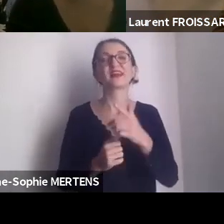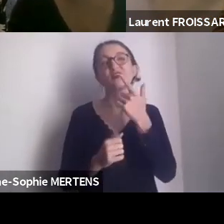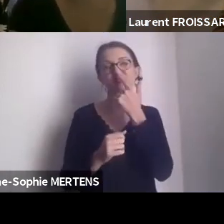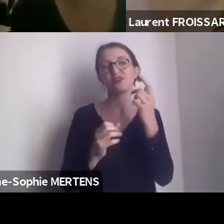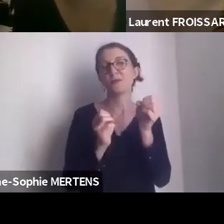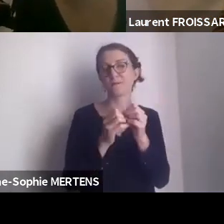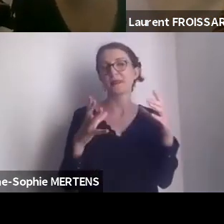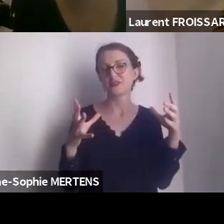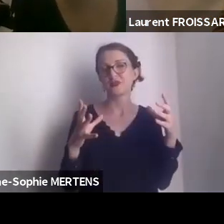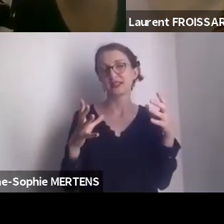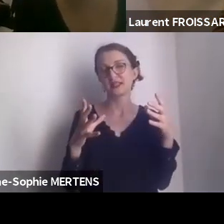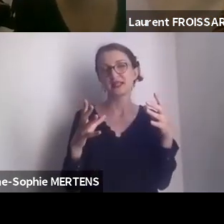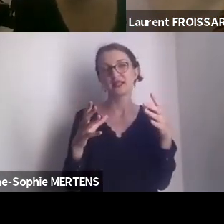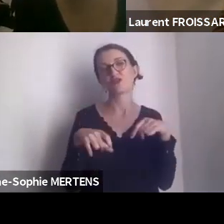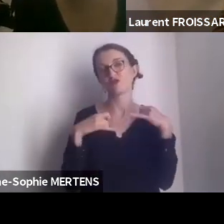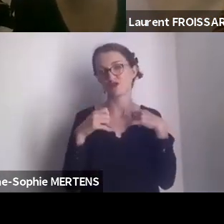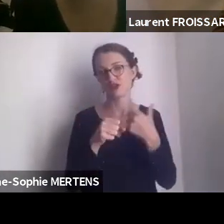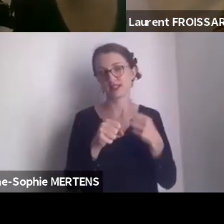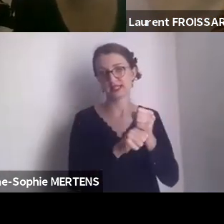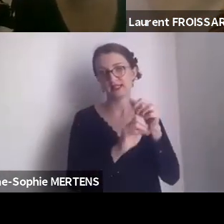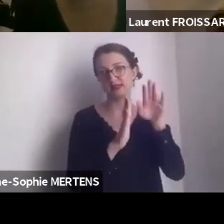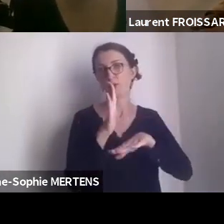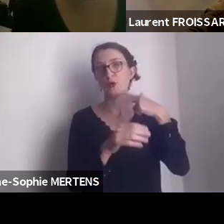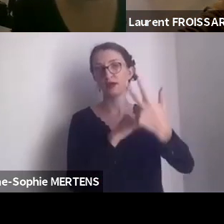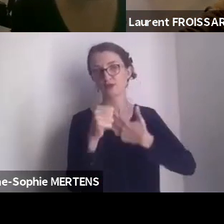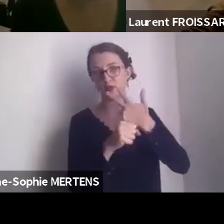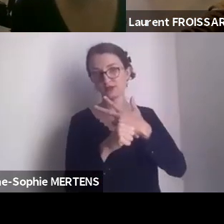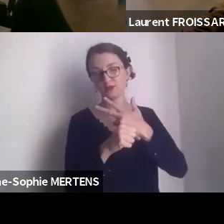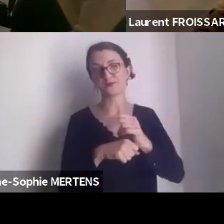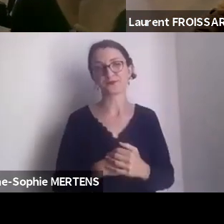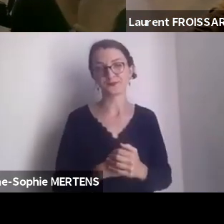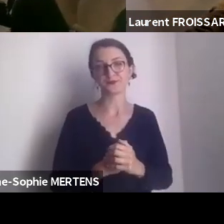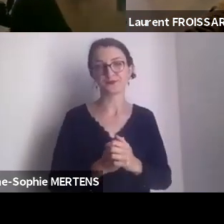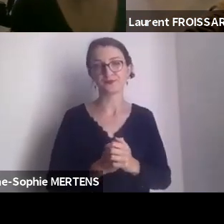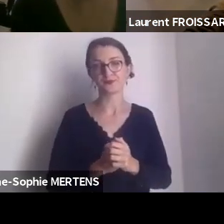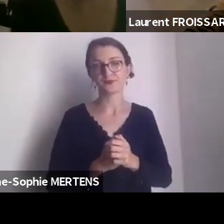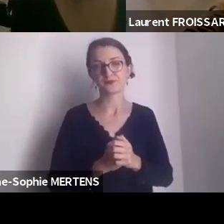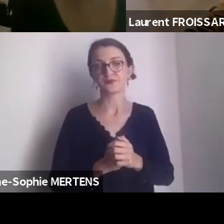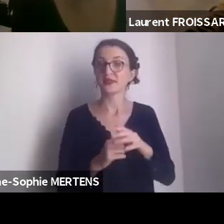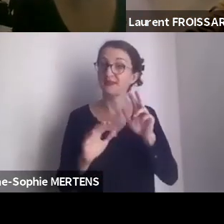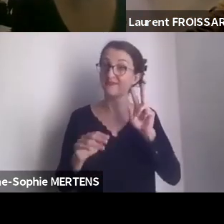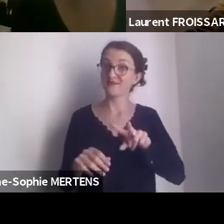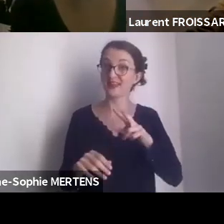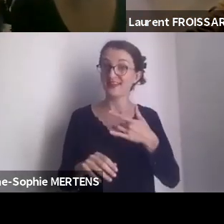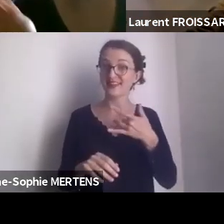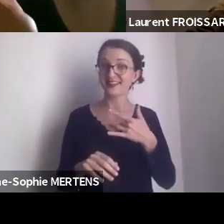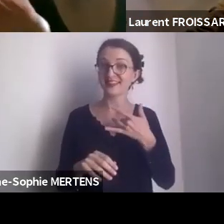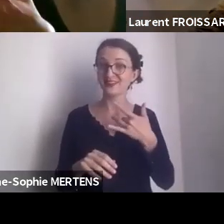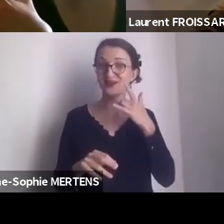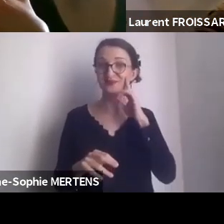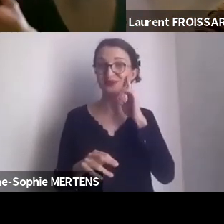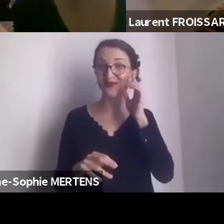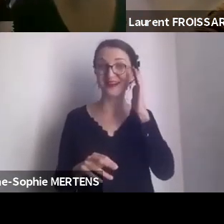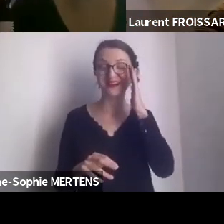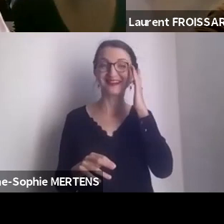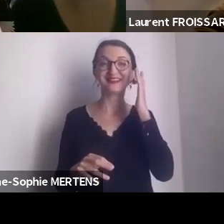quand même sur, voilà, jeune créateur depuis moins de 3 ans. Donc, intéressant parce que, effectivement, on peut imaginer que plus que jamais, vous êtes du